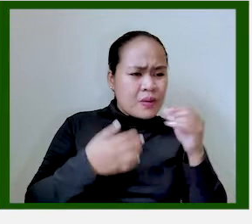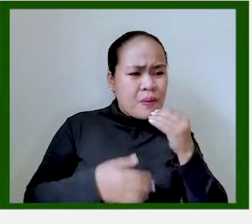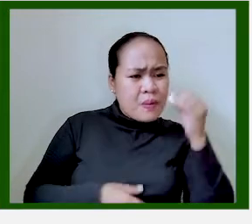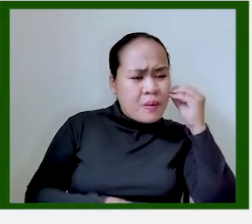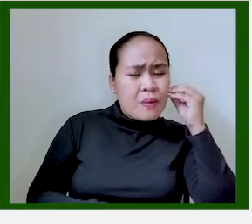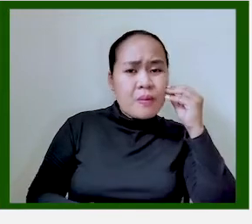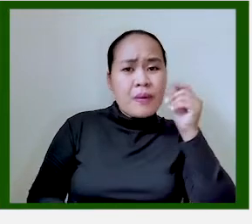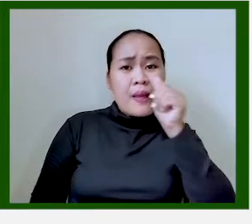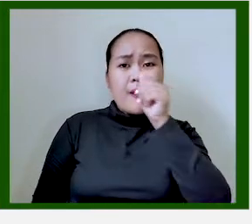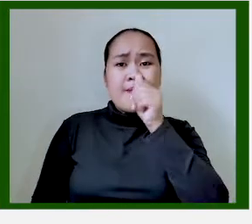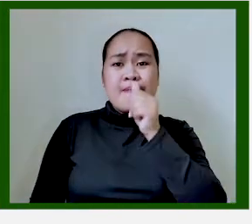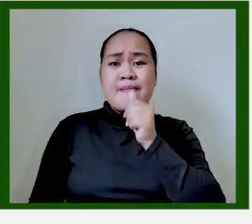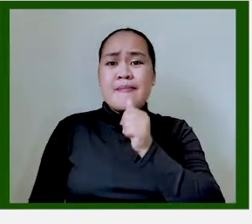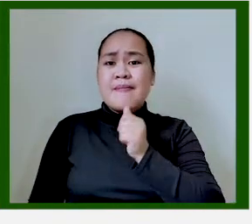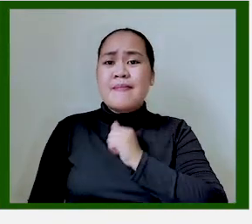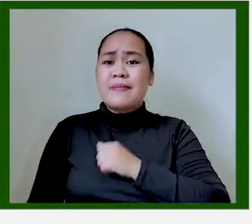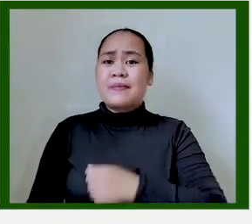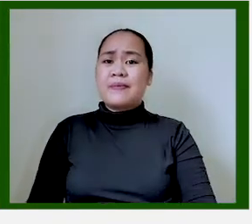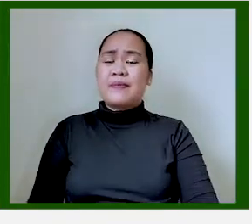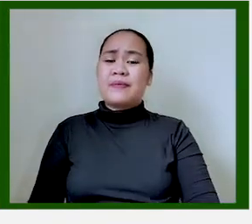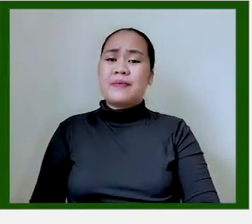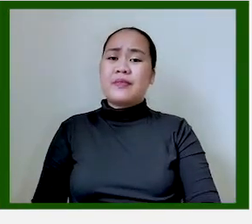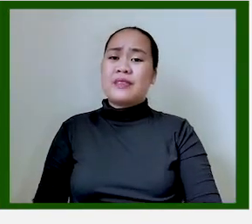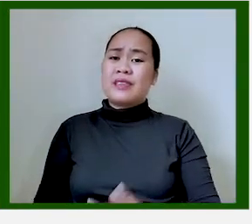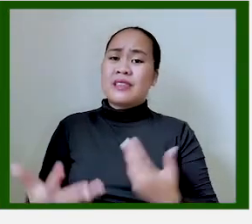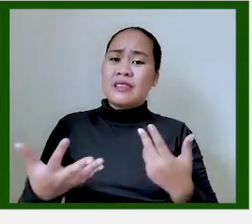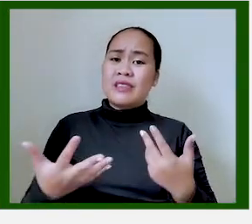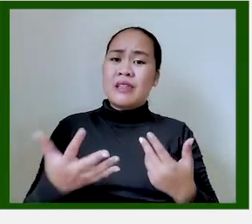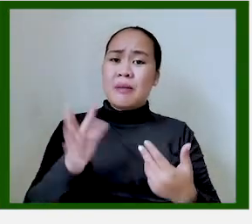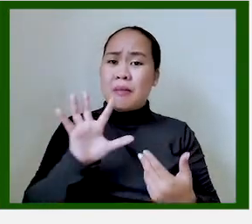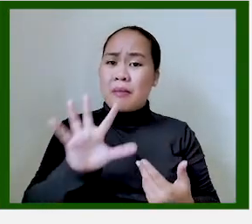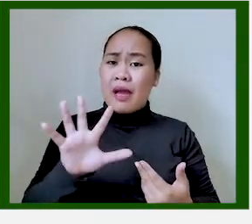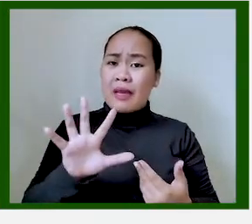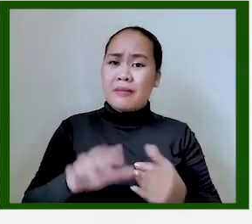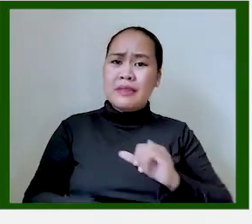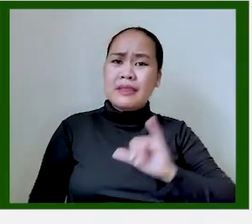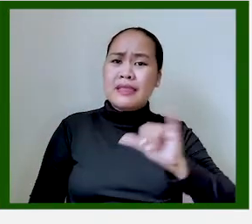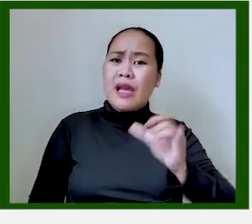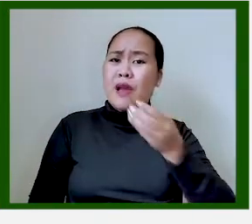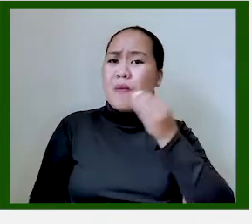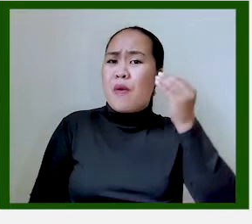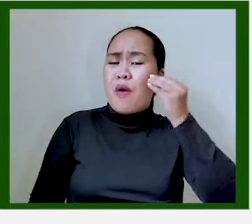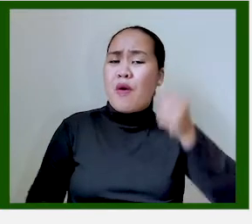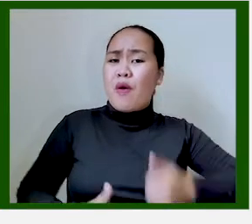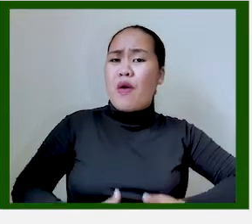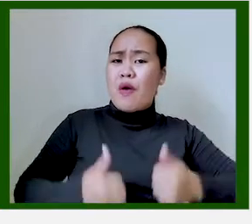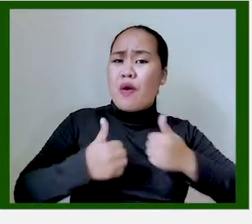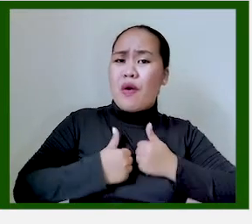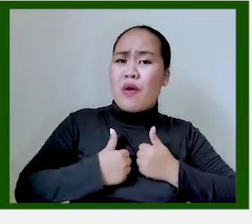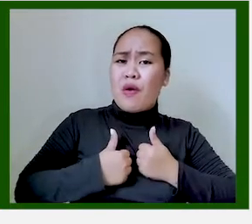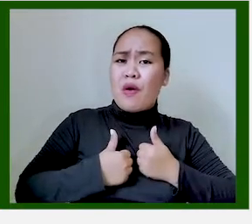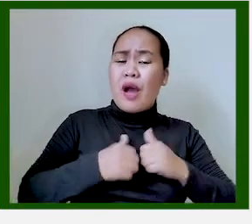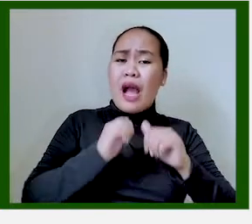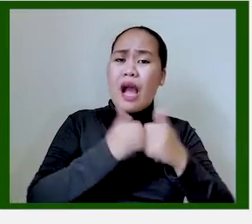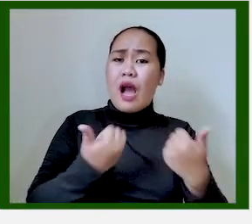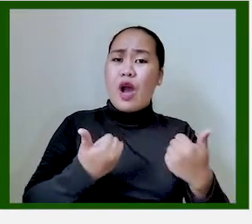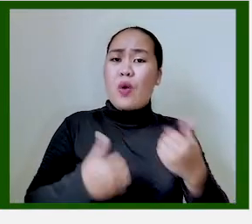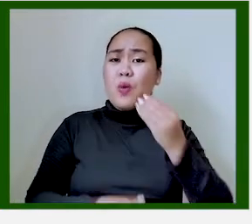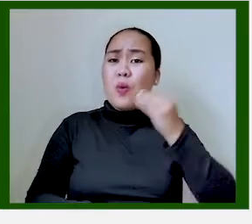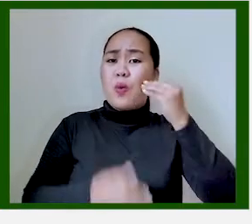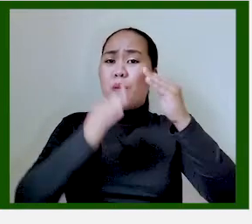na, 5 tao, same address na. So ano nangyayari po? Household transmission po talaga,